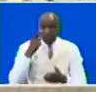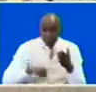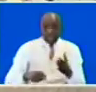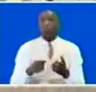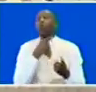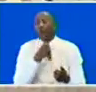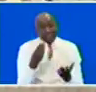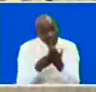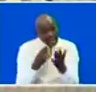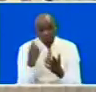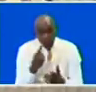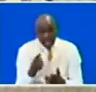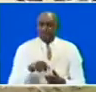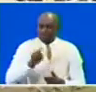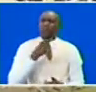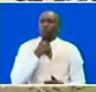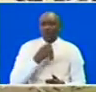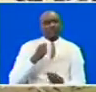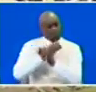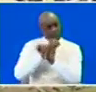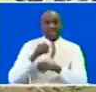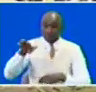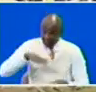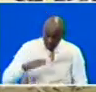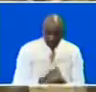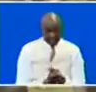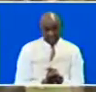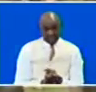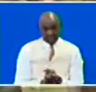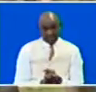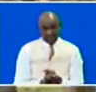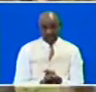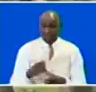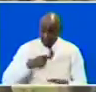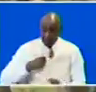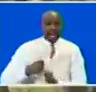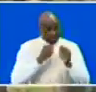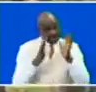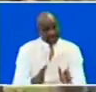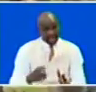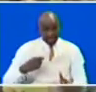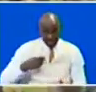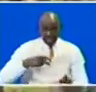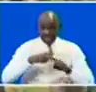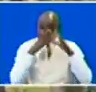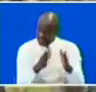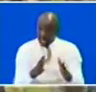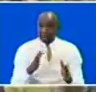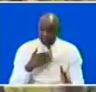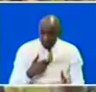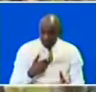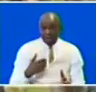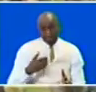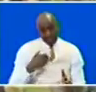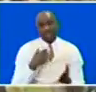pesa, bali ni lengo ya kuwalinda mazingira, hasa kisiwani hapa. I'm a carpenter, I'm an engineer a little bit, I'm